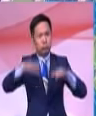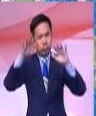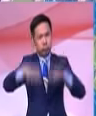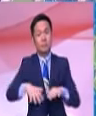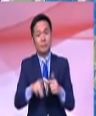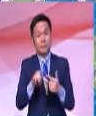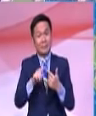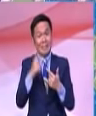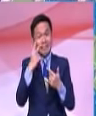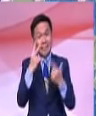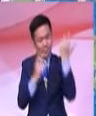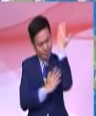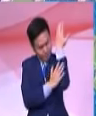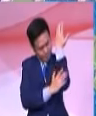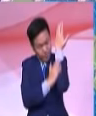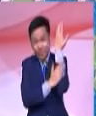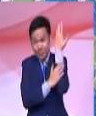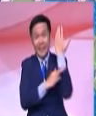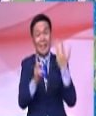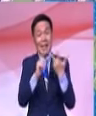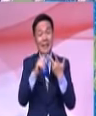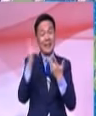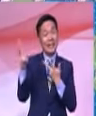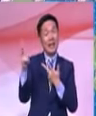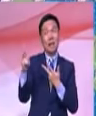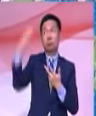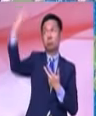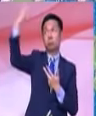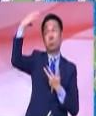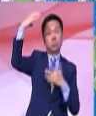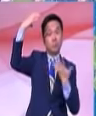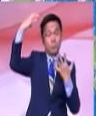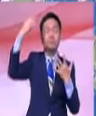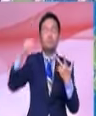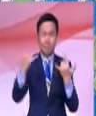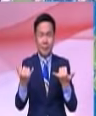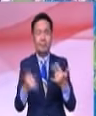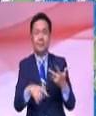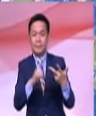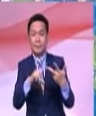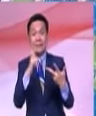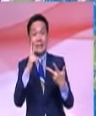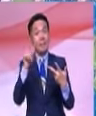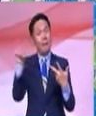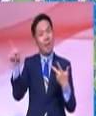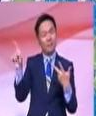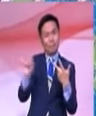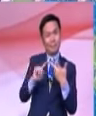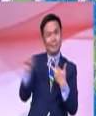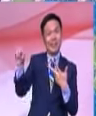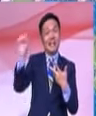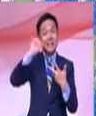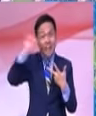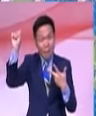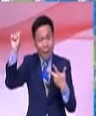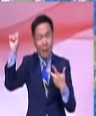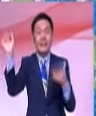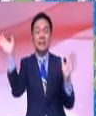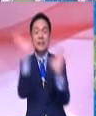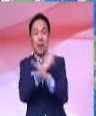Dan keadaan buat masa ini iaitu keadaan cuaca cerah dan tiada hujan. Bahagian terakhir sekali, bahagian ketiga iaitu negeri Sabah dan